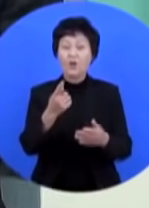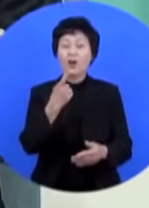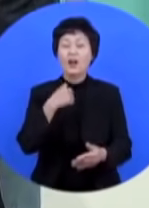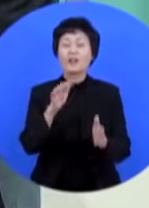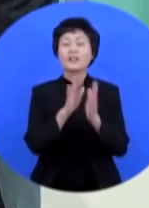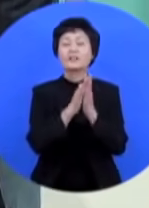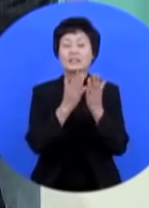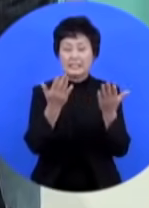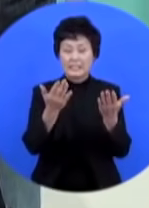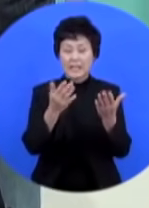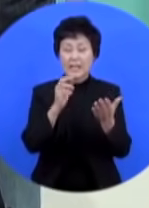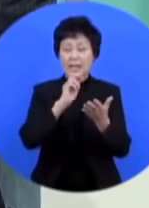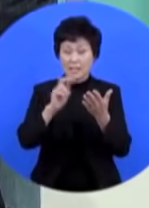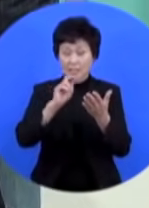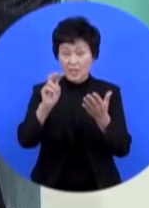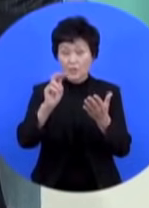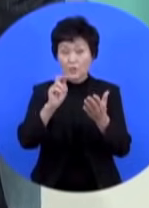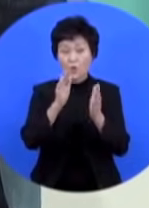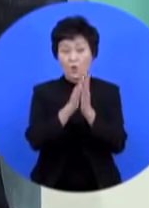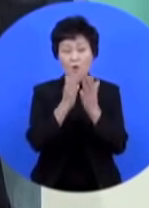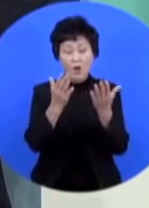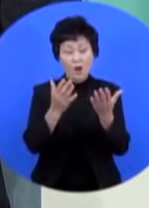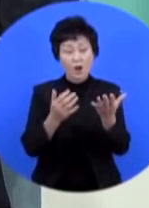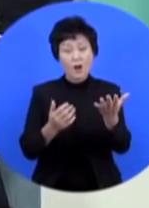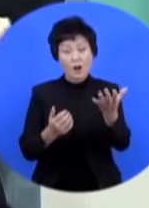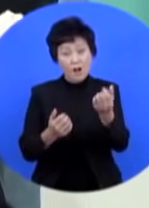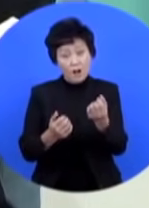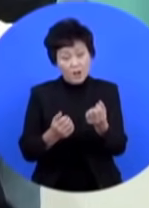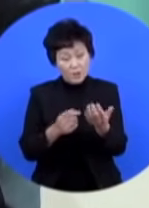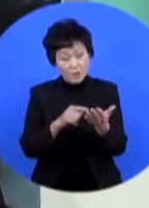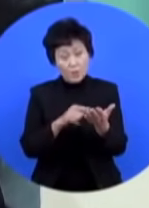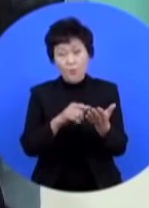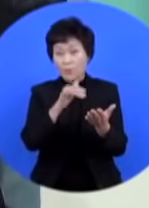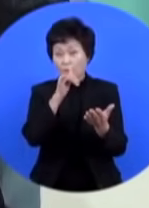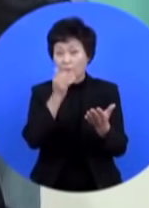돼요. 이 찬송가가 우리 요한군이